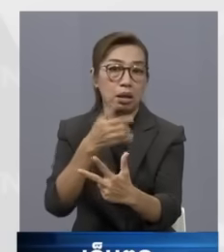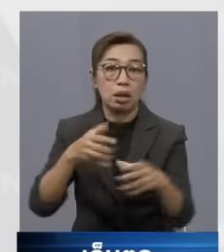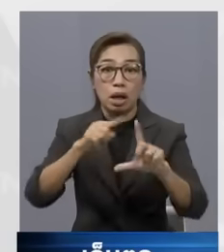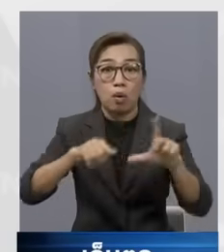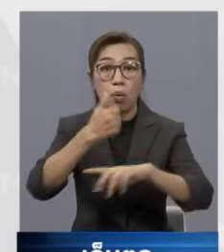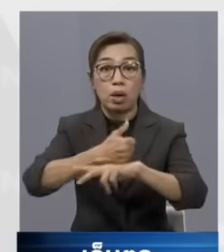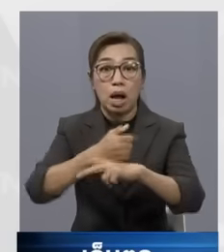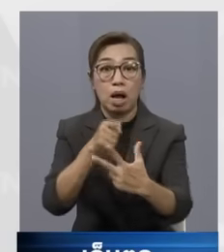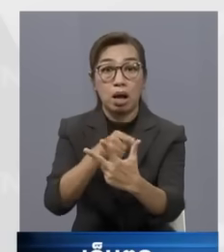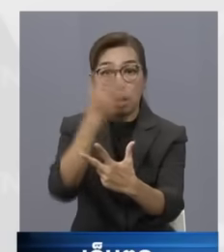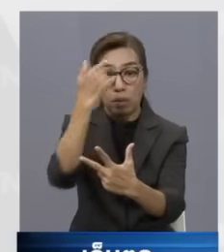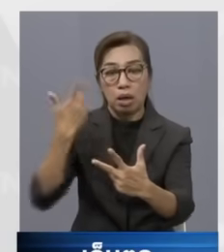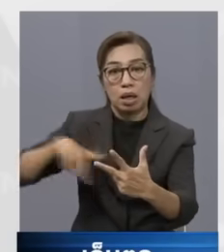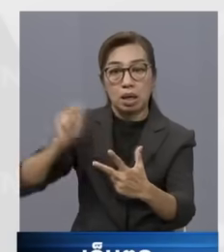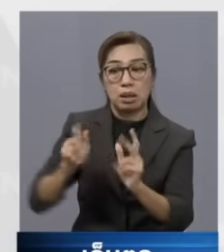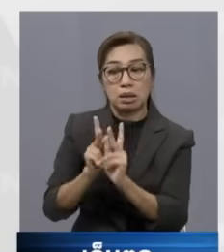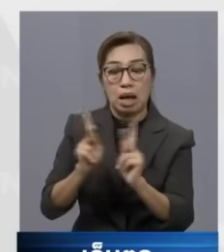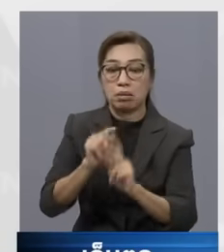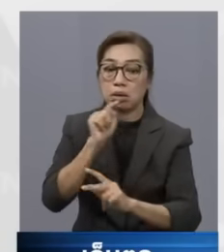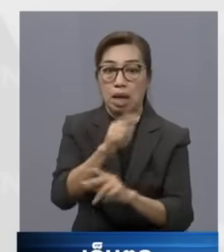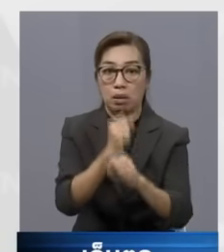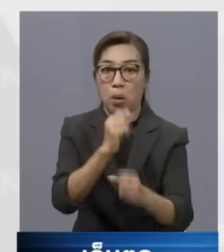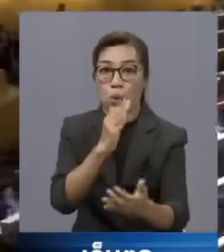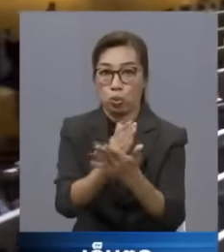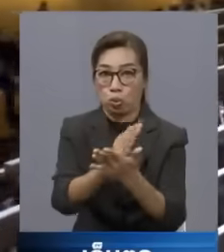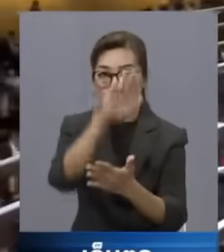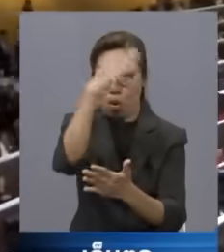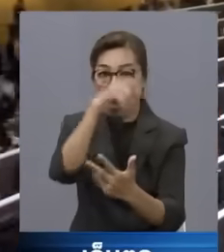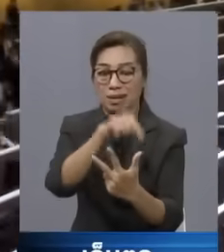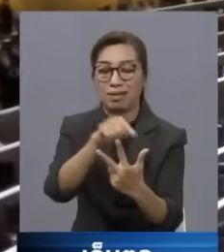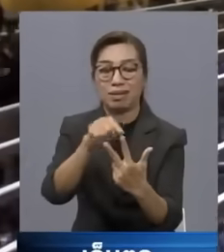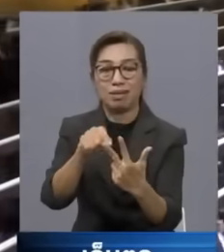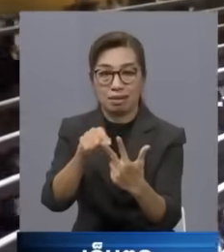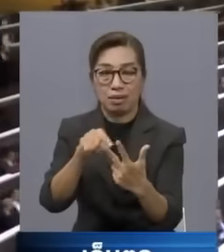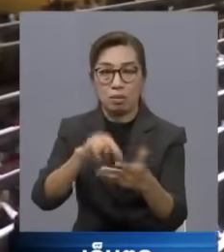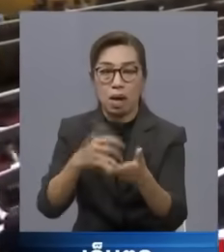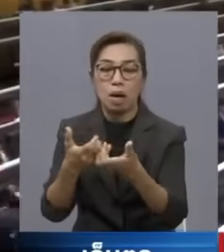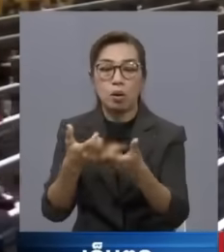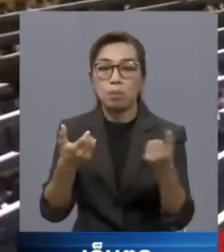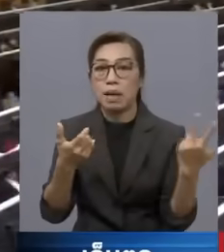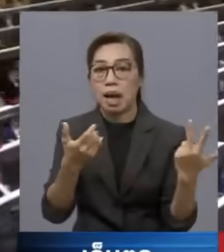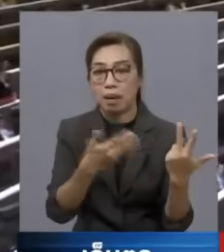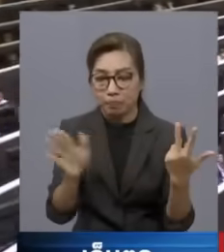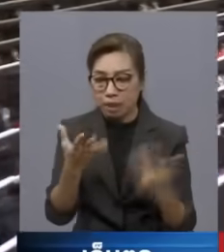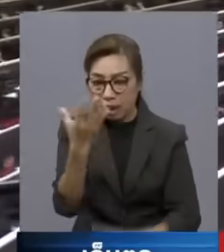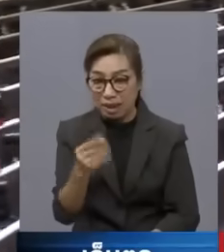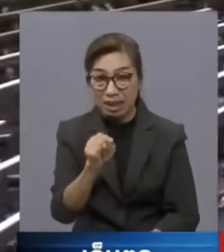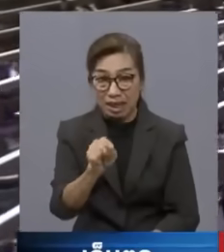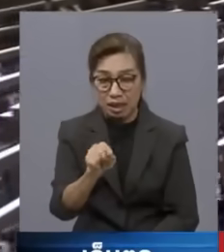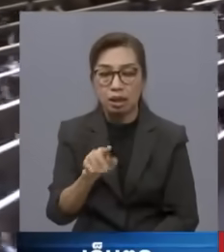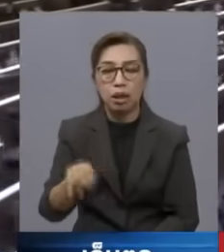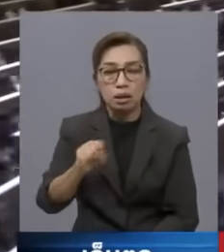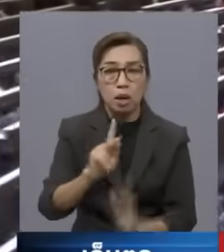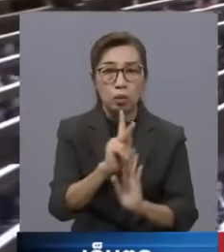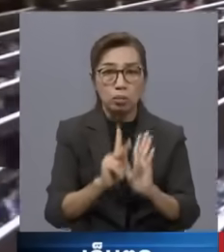หน้าพรรคก้าวไกลถูกศาลรัฐธรรมนูญสั่งหยุดปฏิบัติหน้าที่ชั่วคราวฉะนั้นหากยึดตามบทบัญญัติมาตรา 272นะฮะ